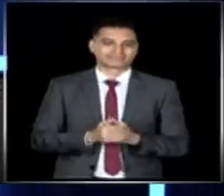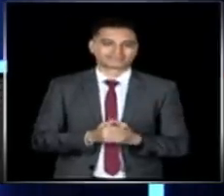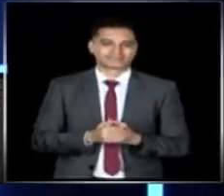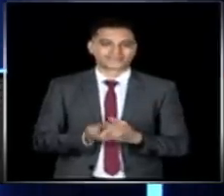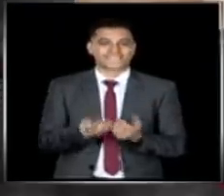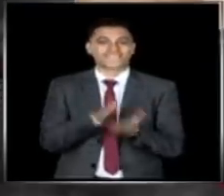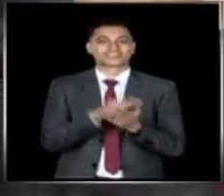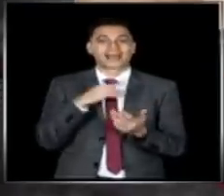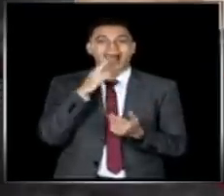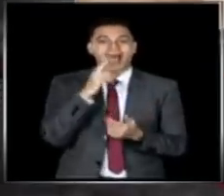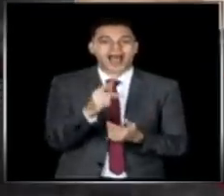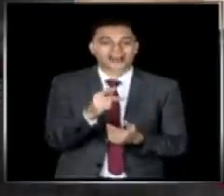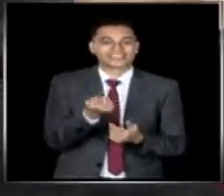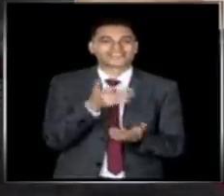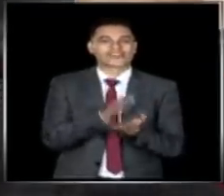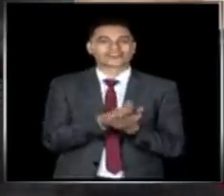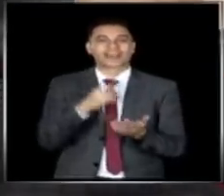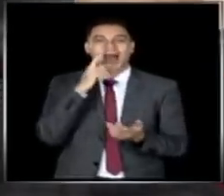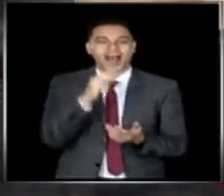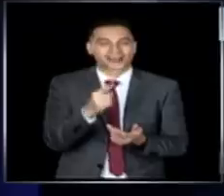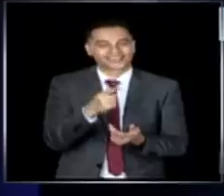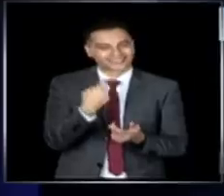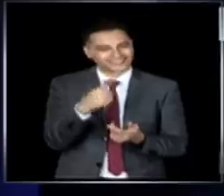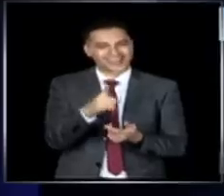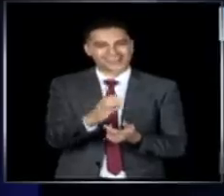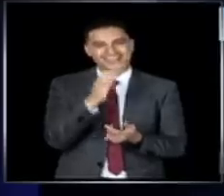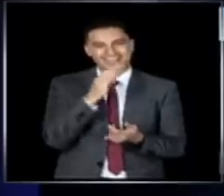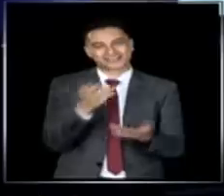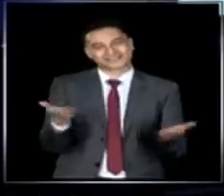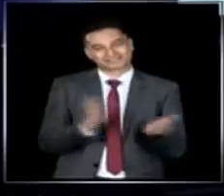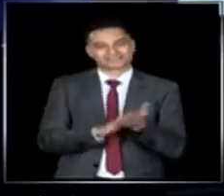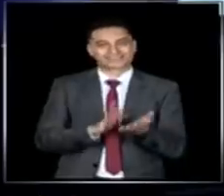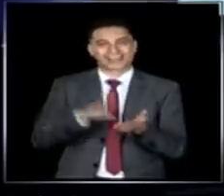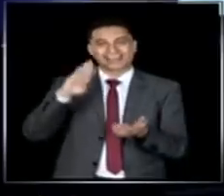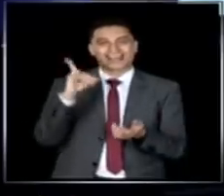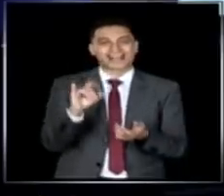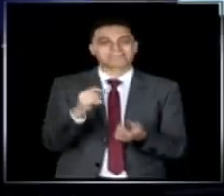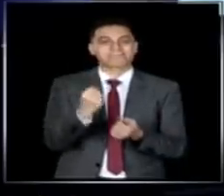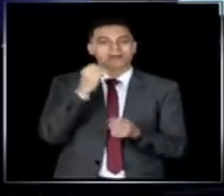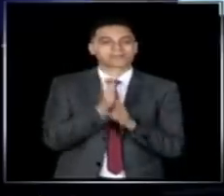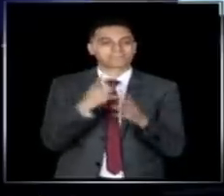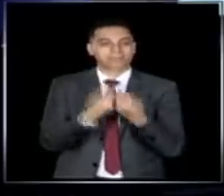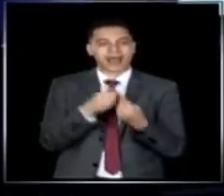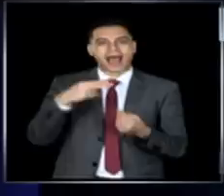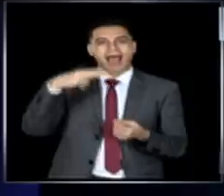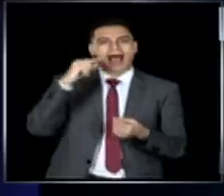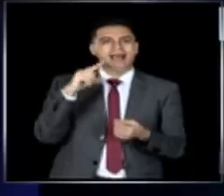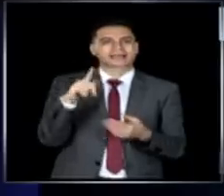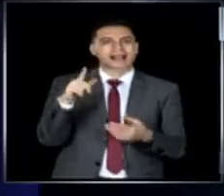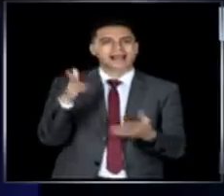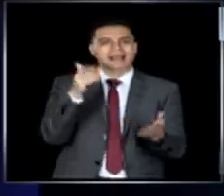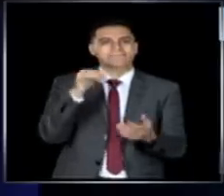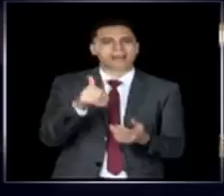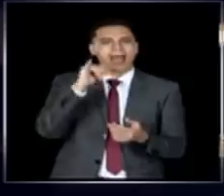ادوني فرصتي. 10 نقط. برافو عليك يا كريم. كان معاه مين في البطوله؟ عادل امام، بشرى، فتحي